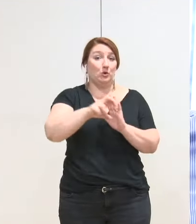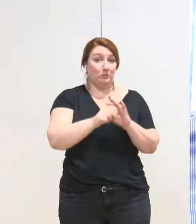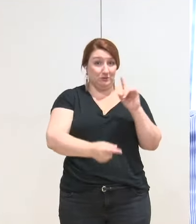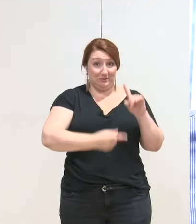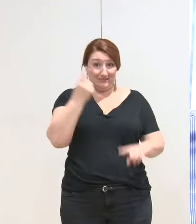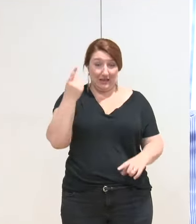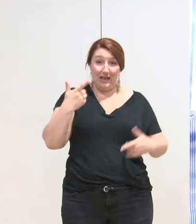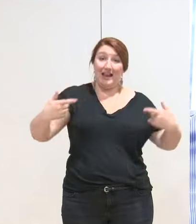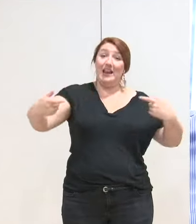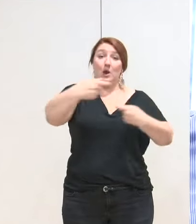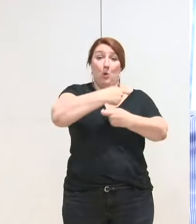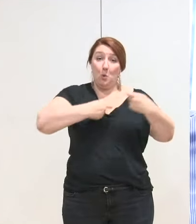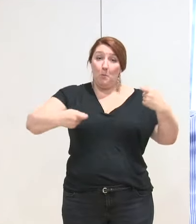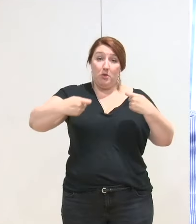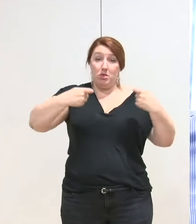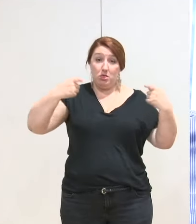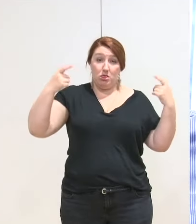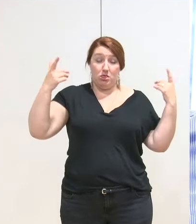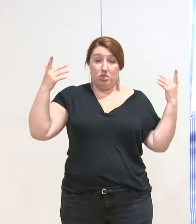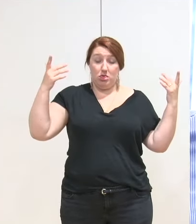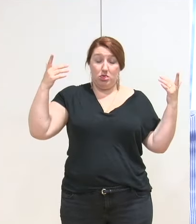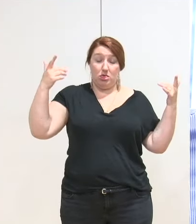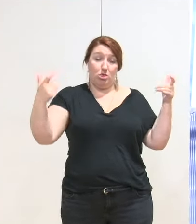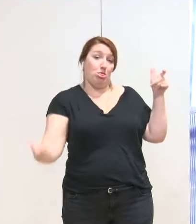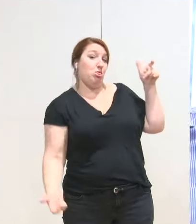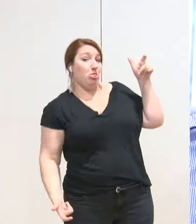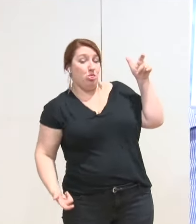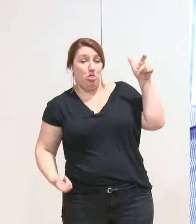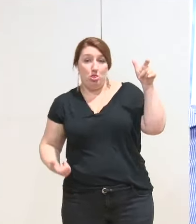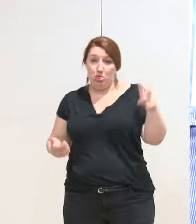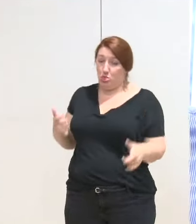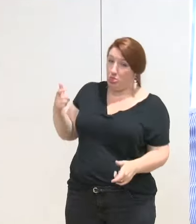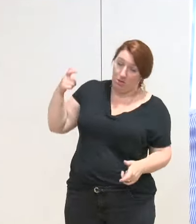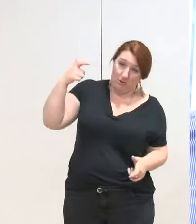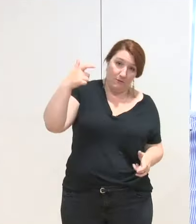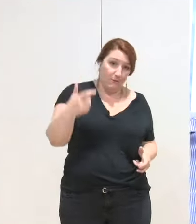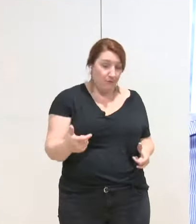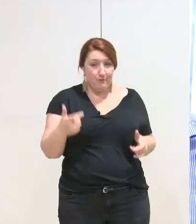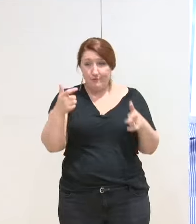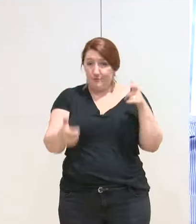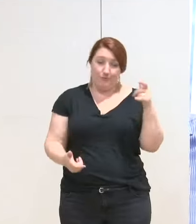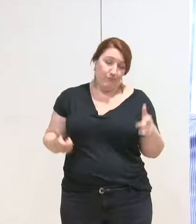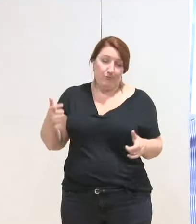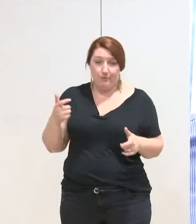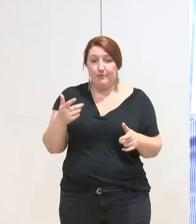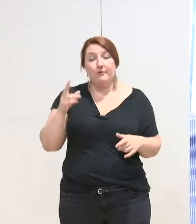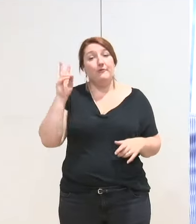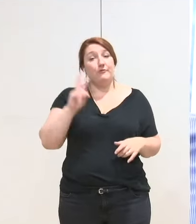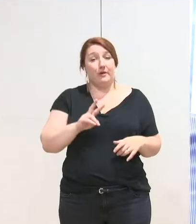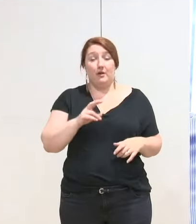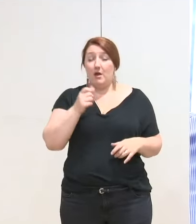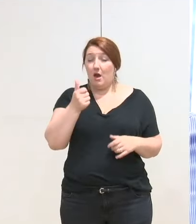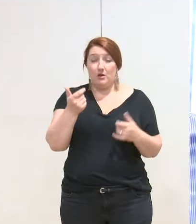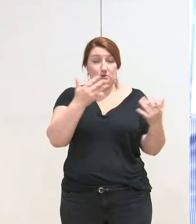berne il y a d'ailleurs un deuxième chiffre extrêmement révélateur c'est le produit des